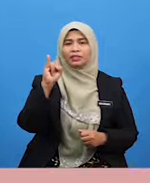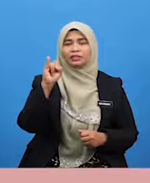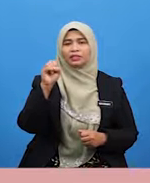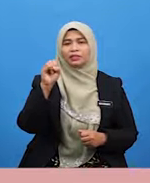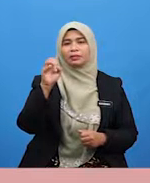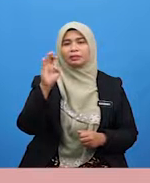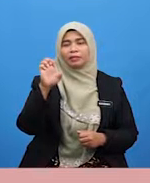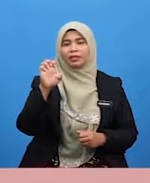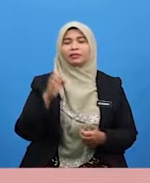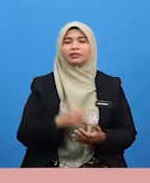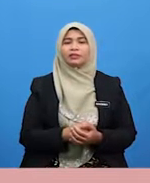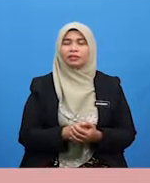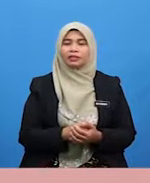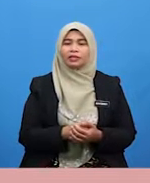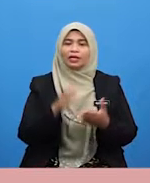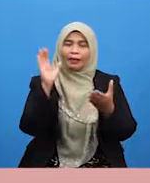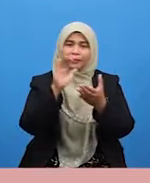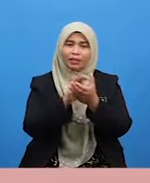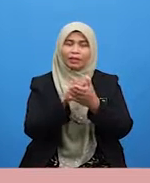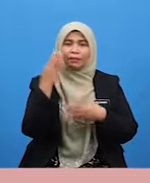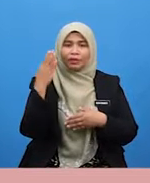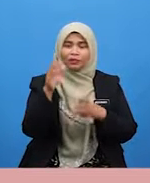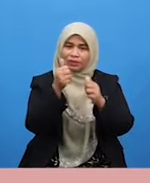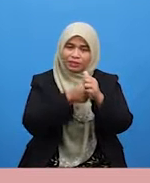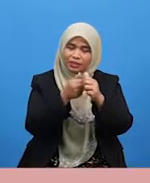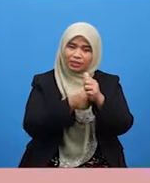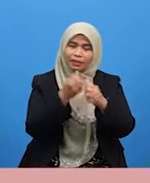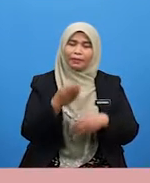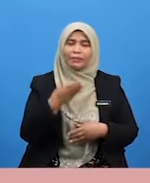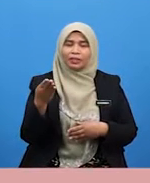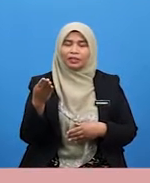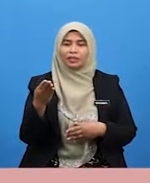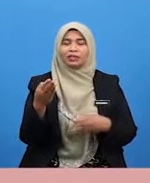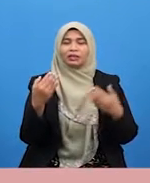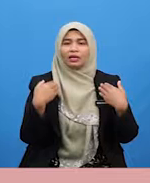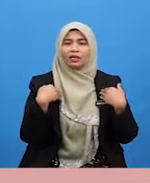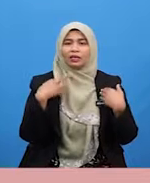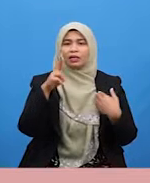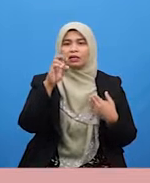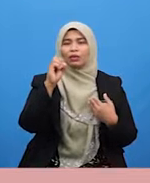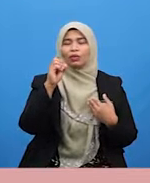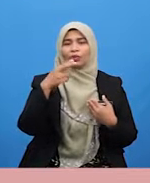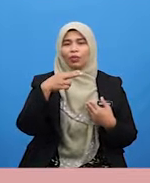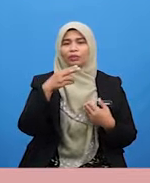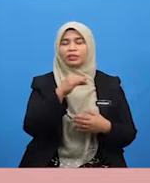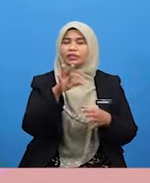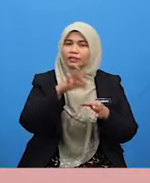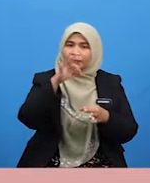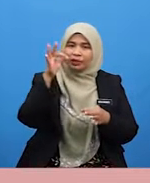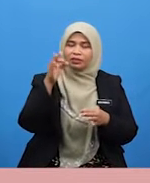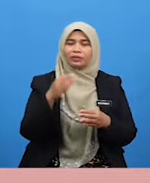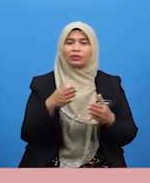adalah kepercayaan bahawa setiap benda mempunyai roh dan semangat. Oleh